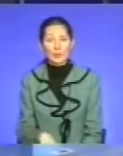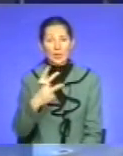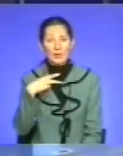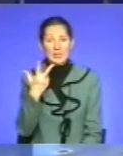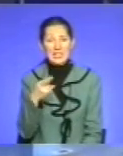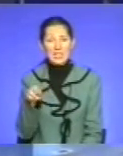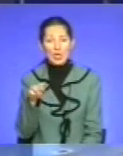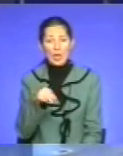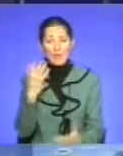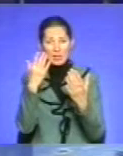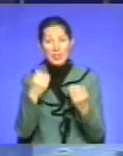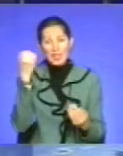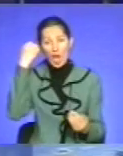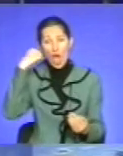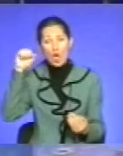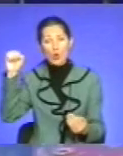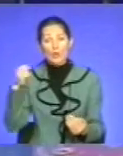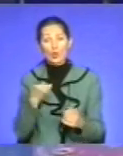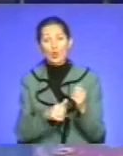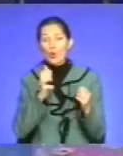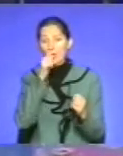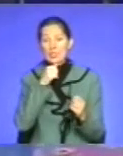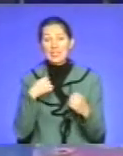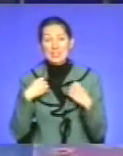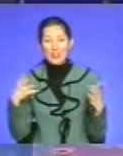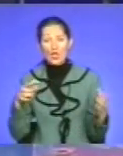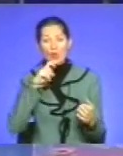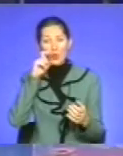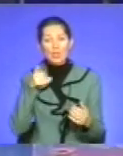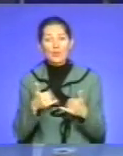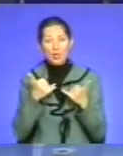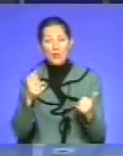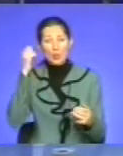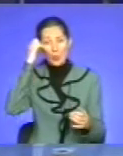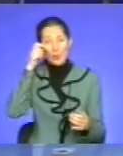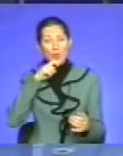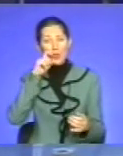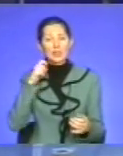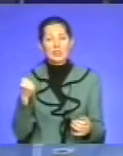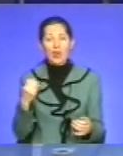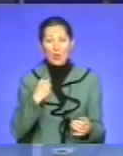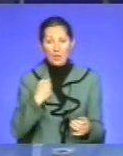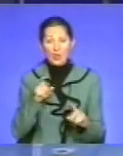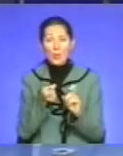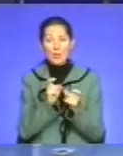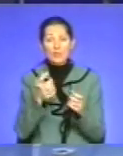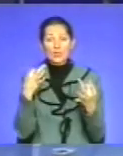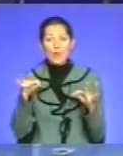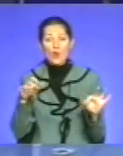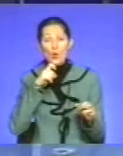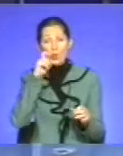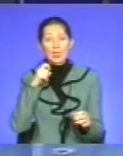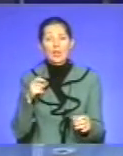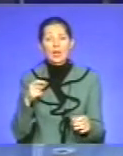23 травня – День Героїв, щорічне свято в Україні. Вшановують пам'ять українських вояків, борців за волю України, лицарів Київської Русі,